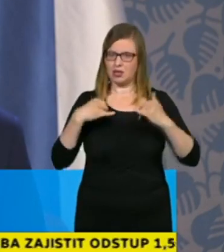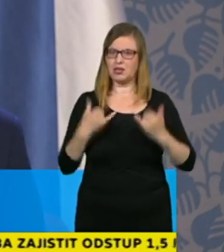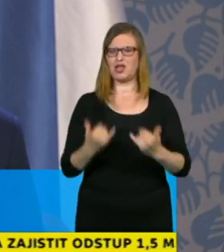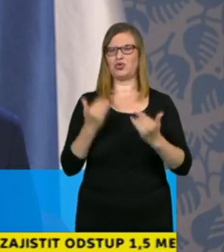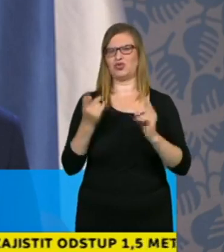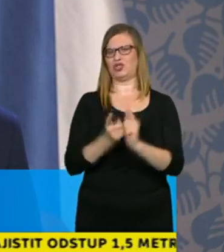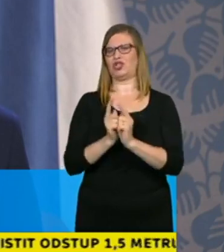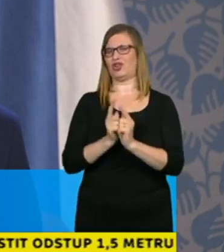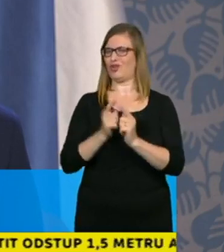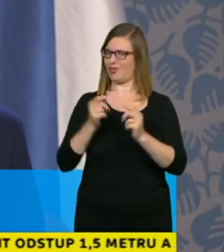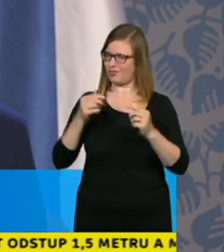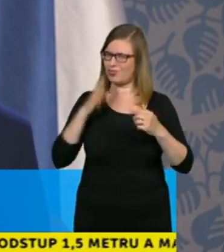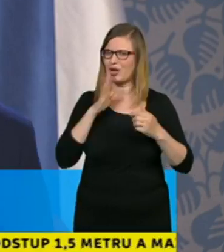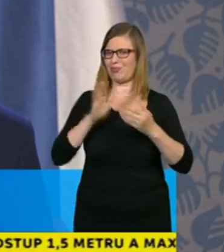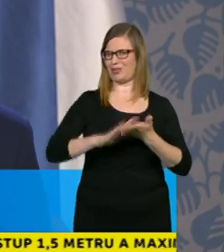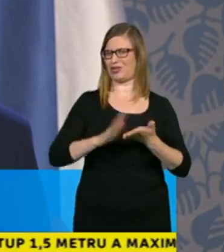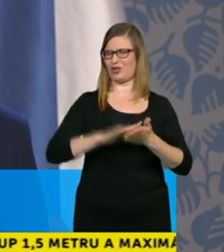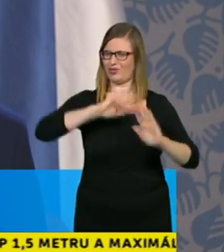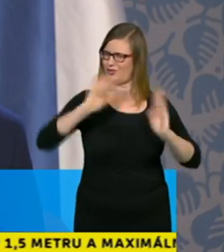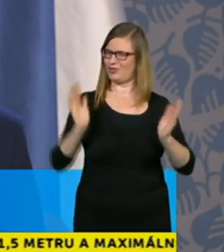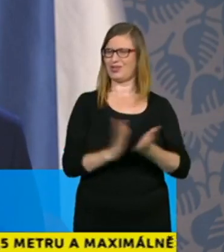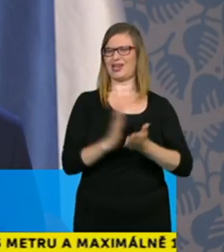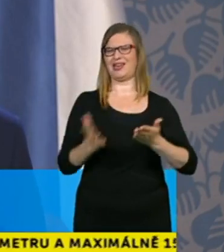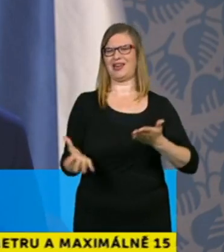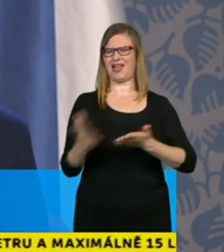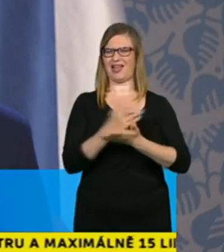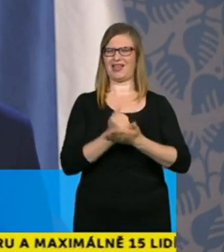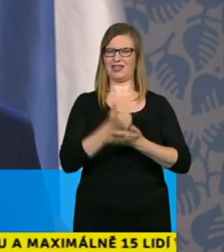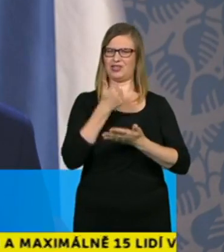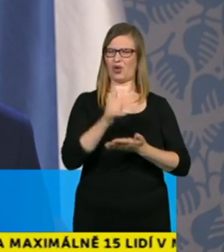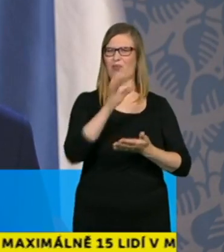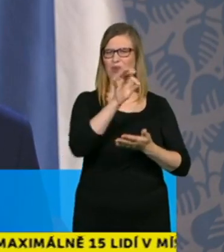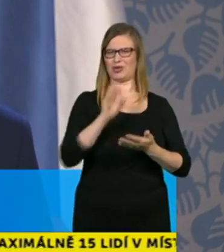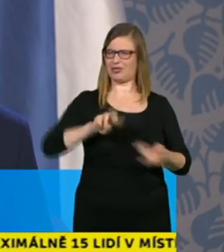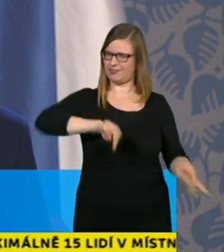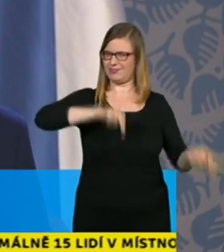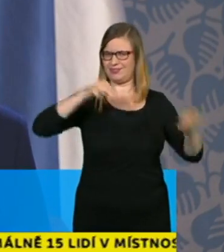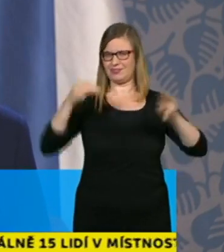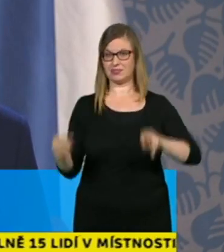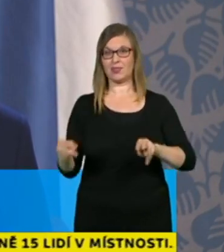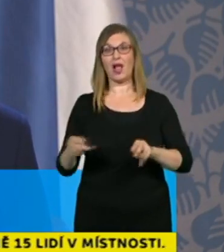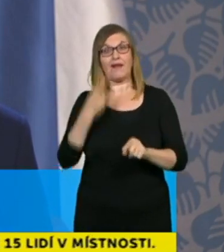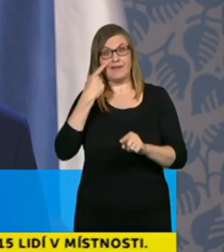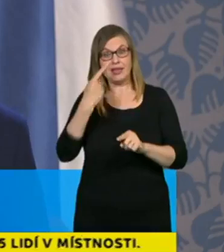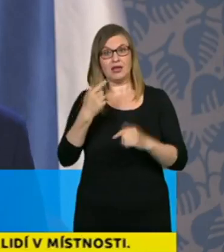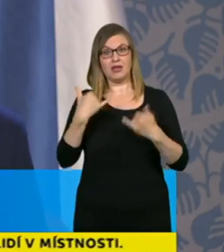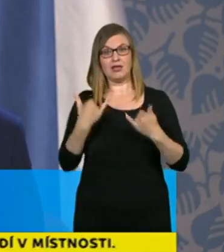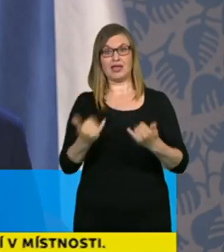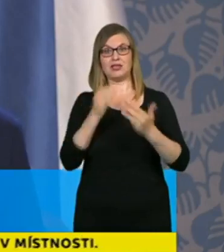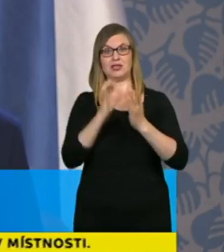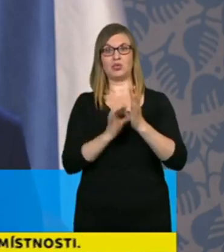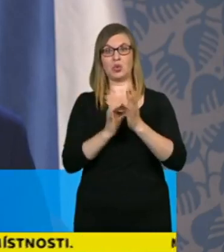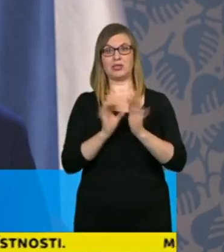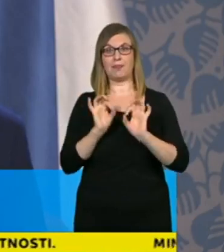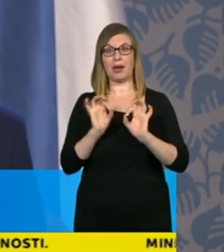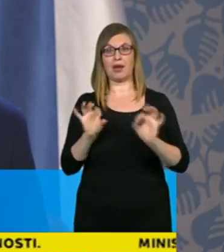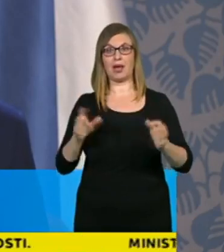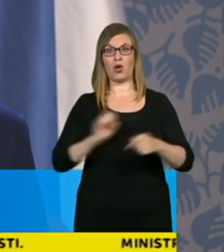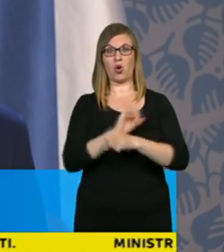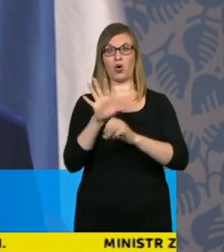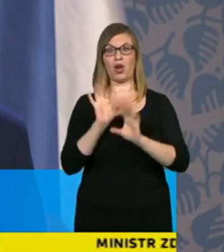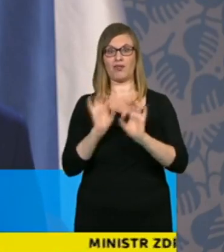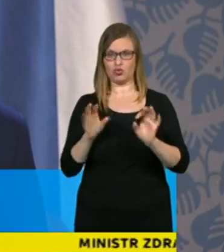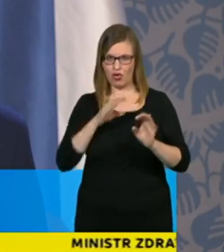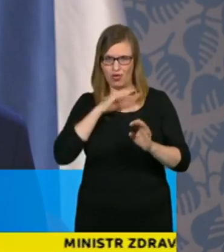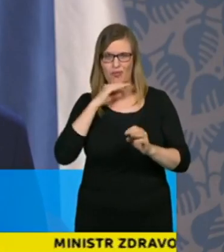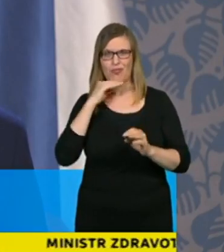nutné řešit péči takzvaně na dálku a nebylo možné si k lékaři jít pro ten recept, tak se využívaly